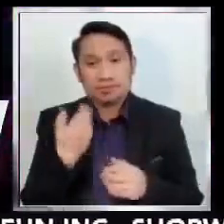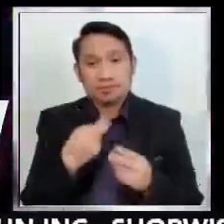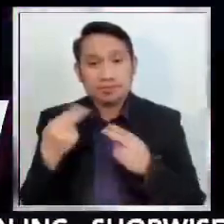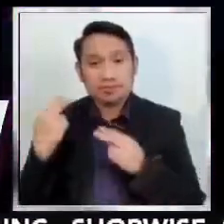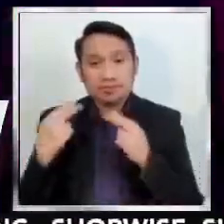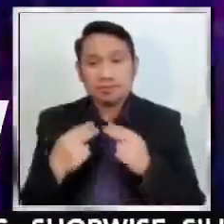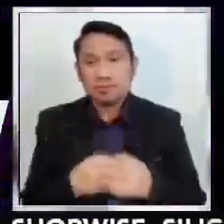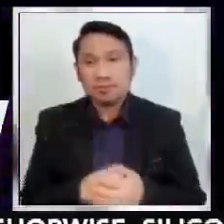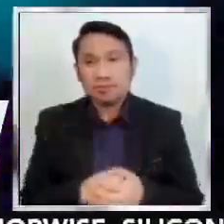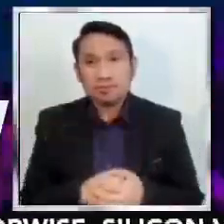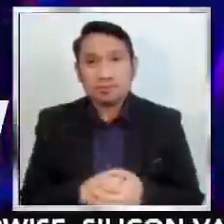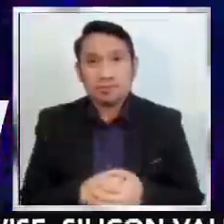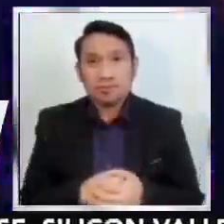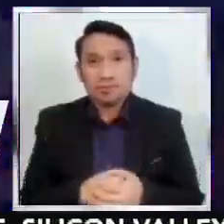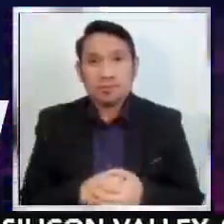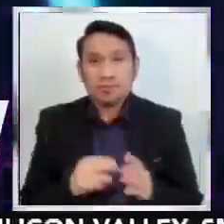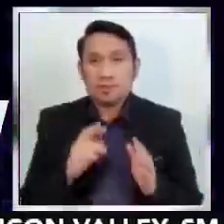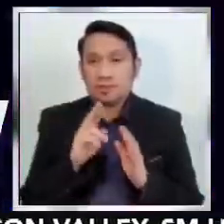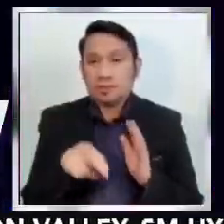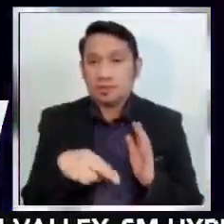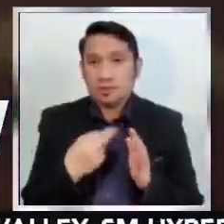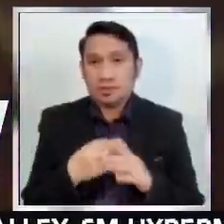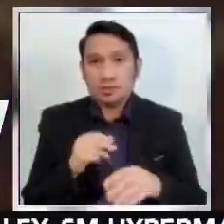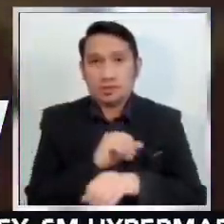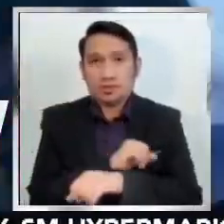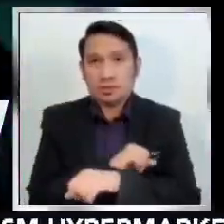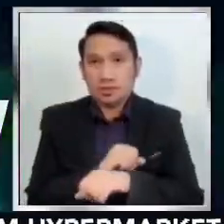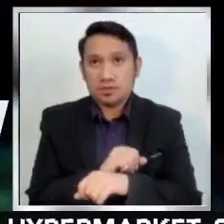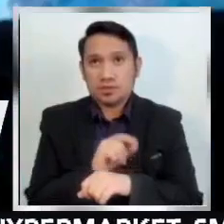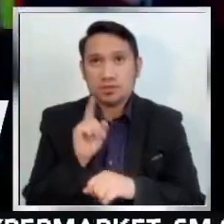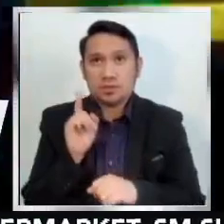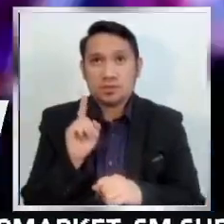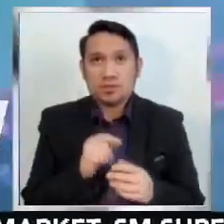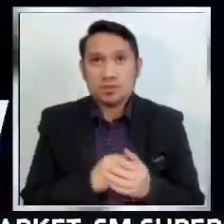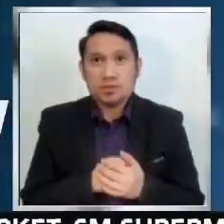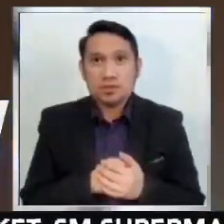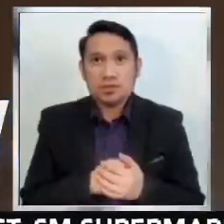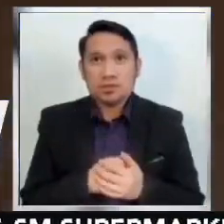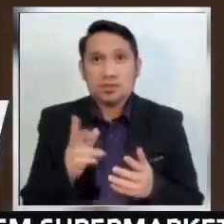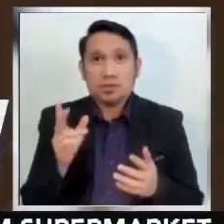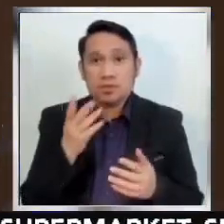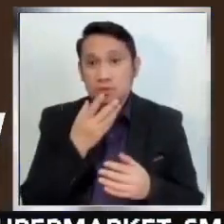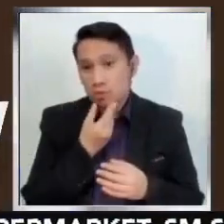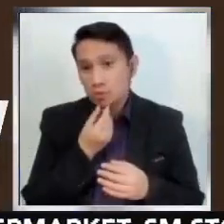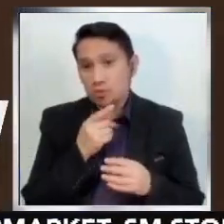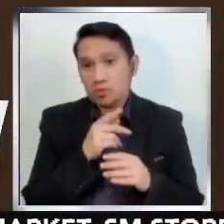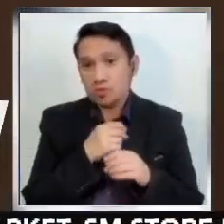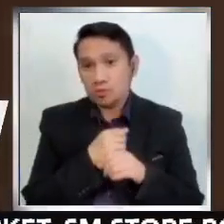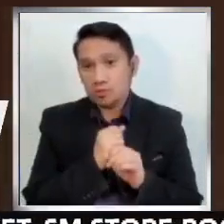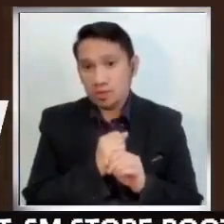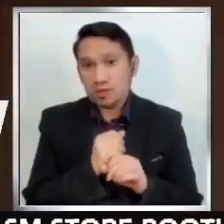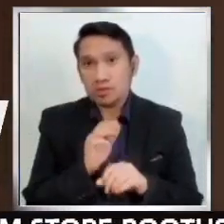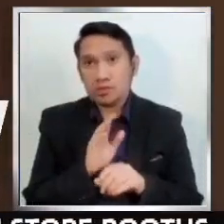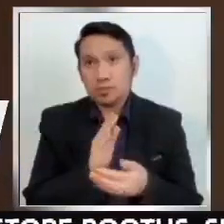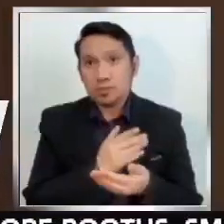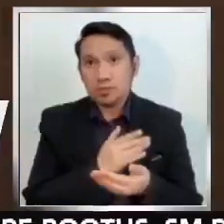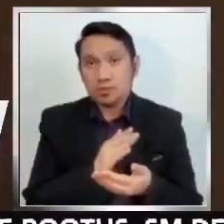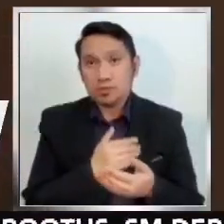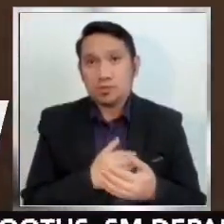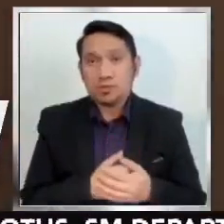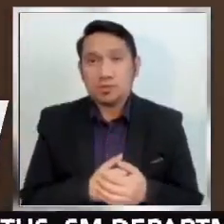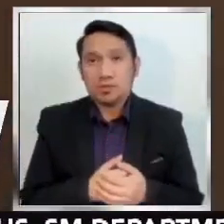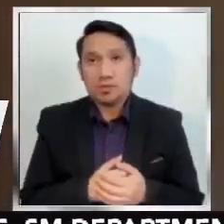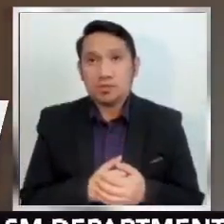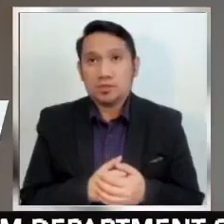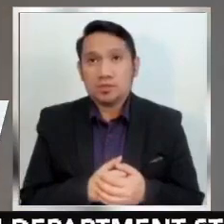Bukod sa role on stage, debut rin ito ni Lea bilang producer ng musical. Never in my life before this did I imagine that